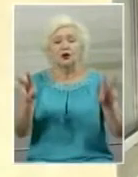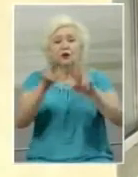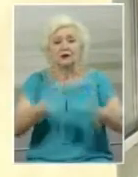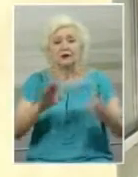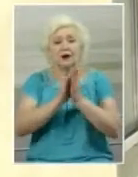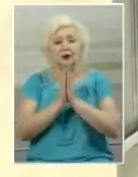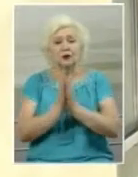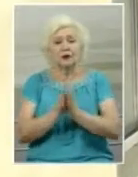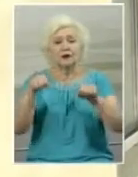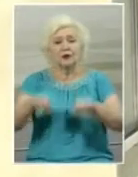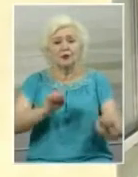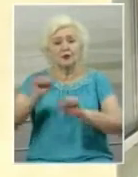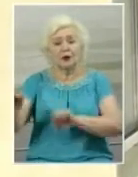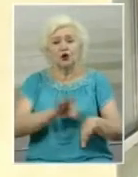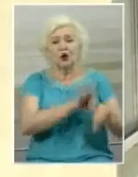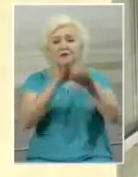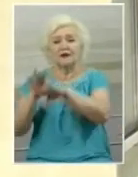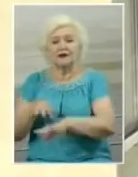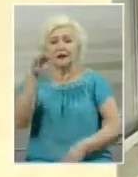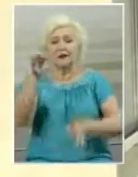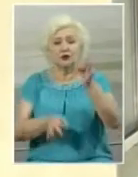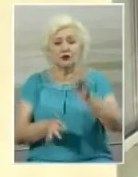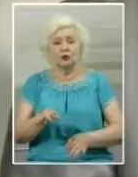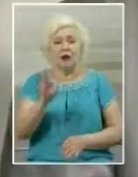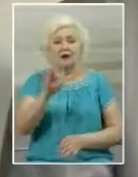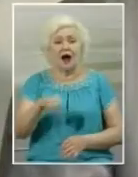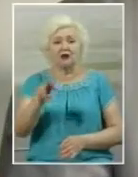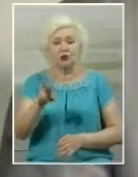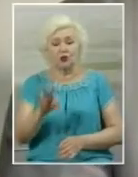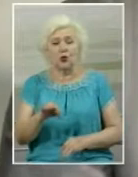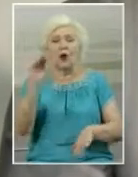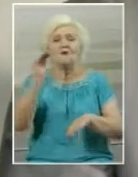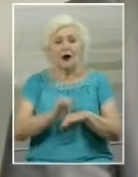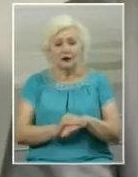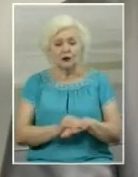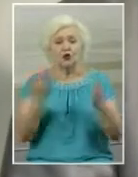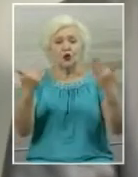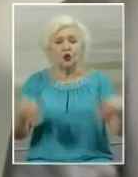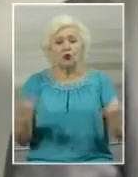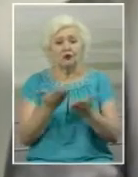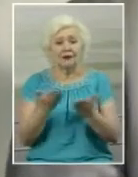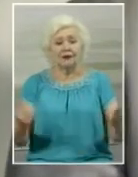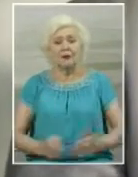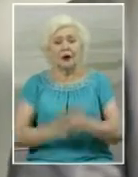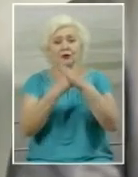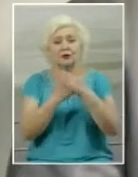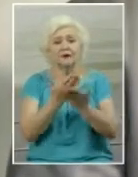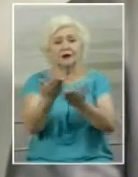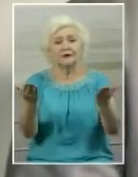клопотання правозахисників про відвід судді Радченко. Фактично вже немає підстав для